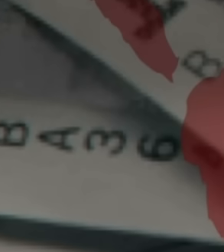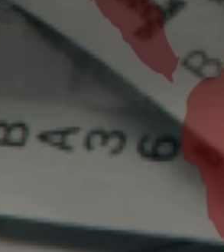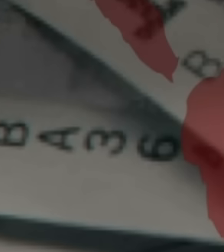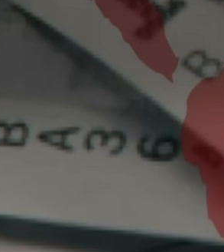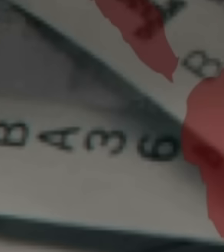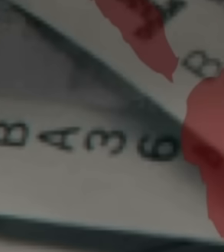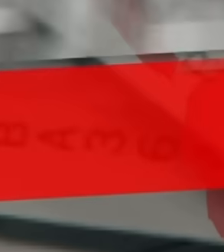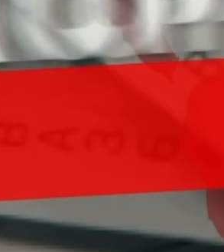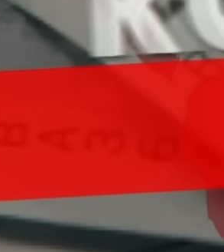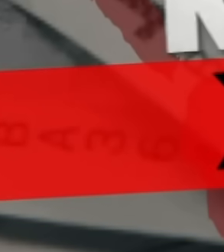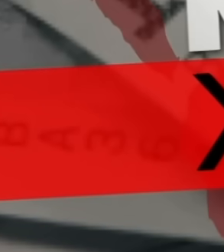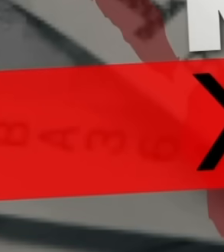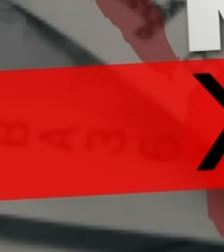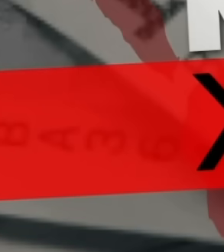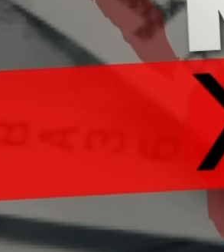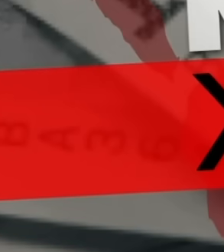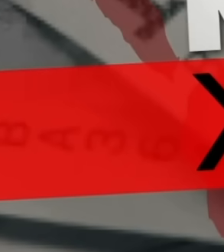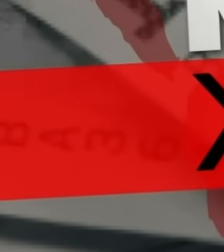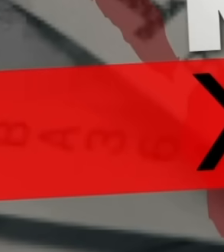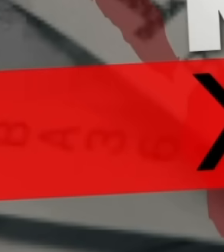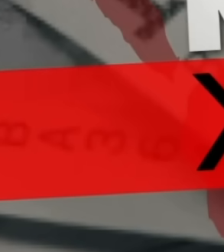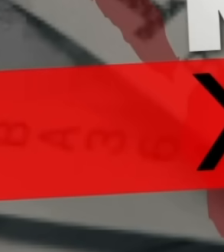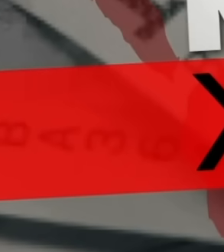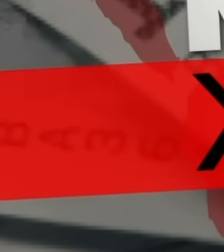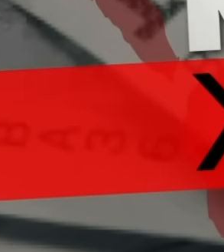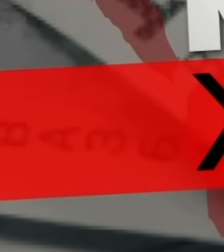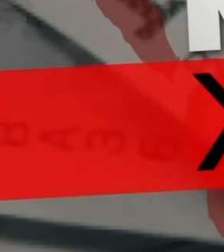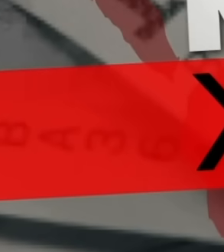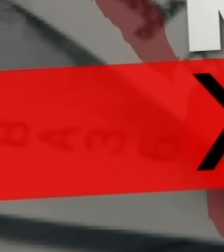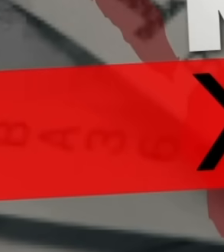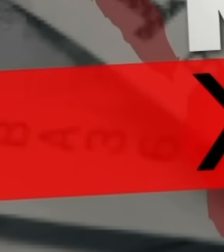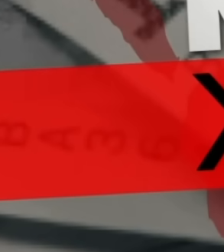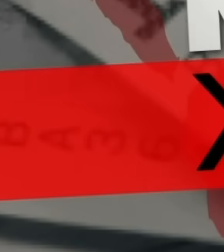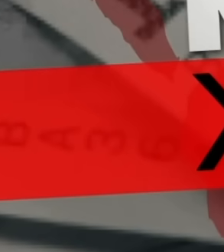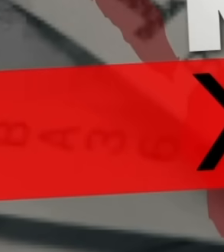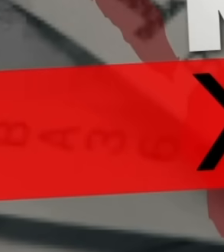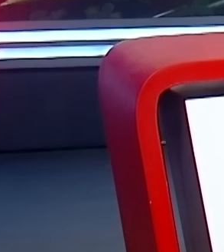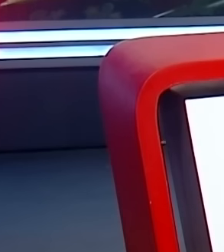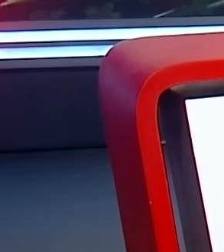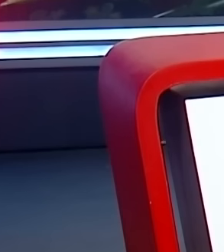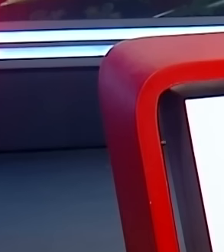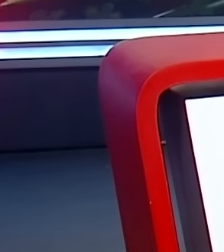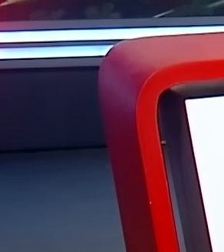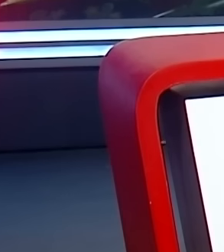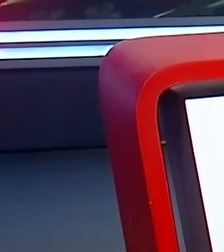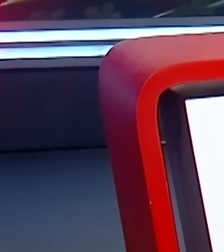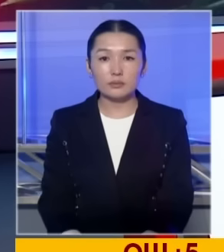Садыр Жапаров. Коррупцияга жол жок. Эртең